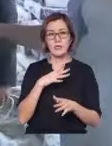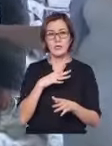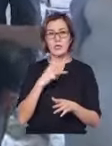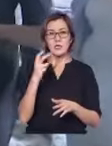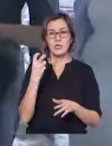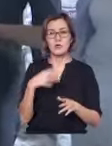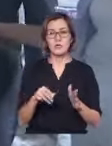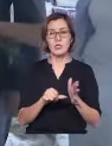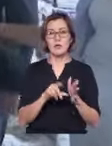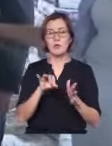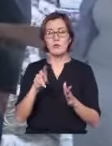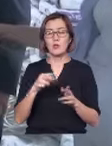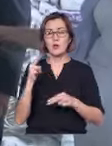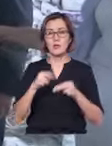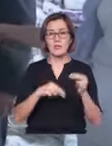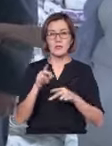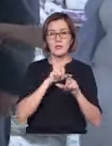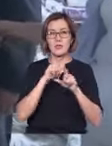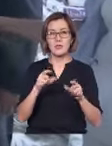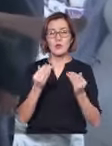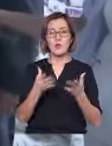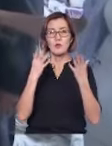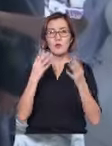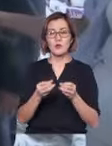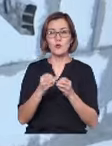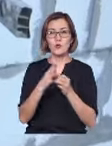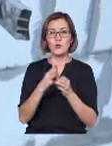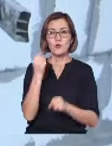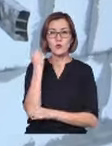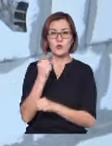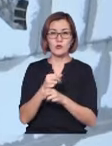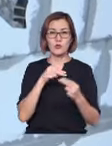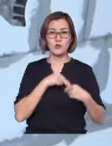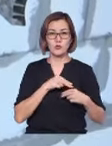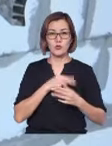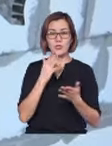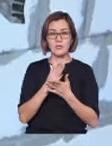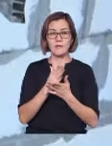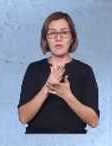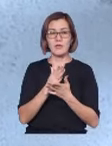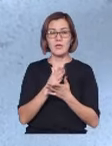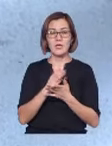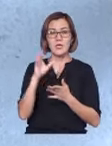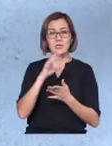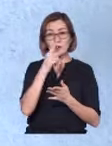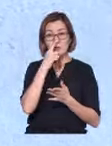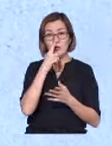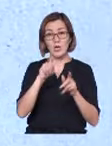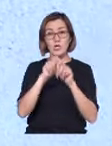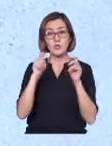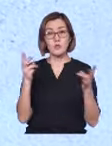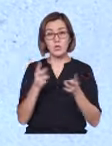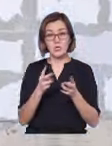236 миллион теңгеге салынып жатқан нысанда бүгінде 14 құрылысшы ғана жұмыс істеп жатыр. Қыркүйекте қолданысқа берілуі тиіс.